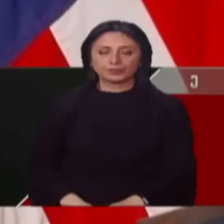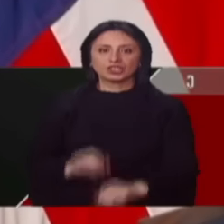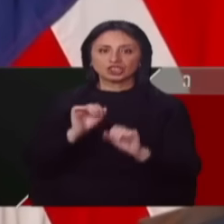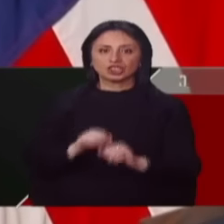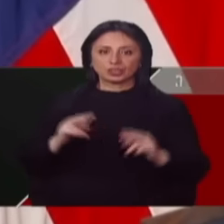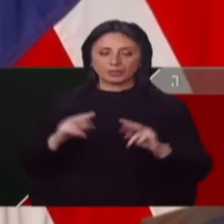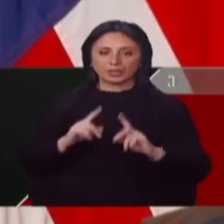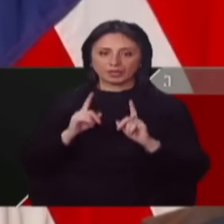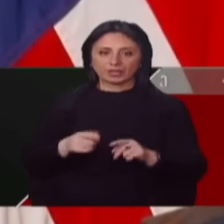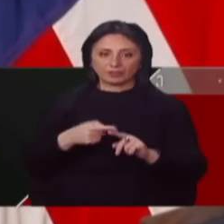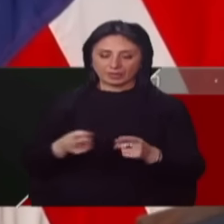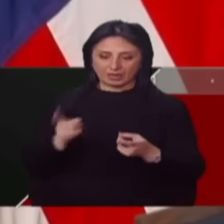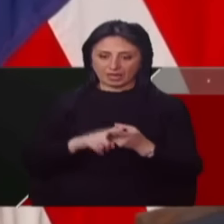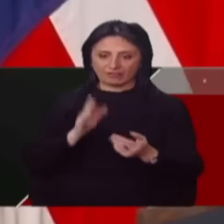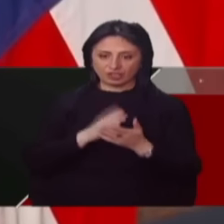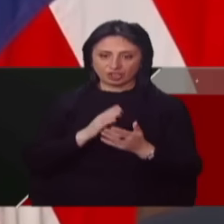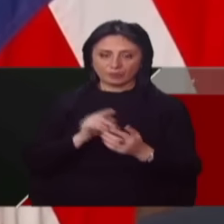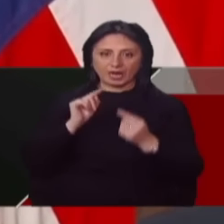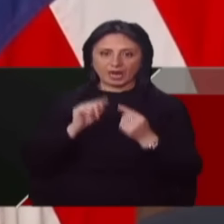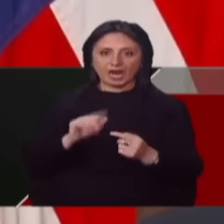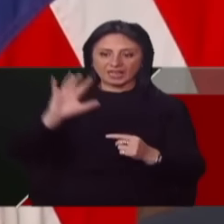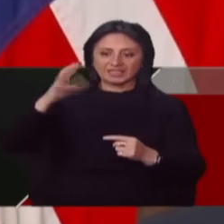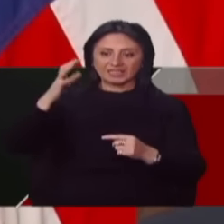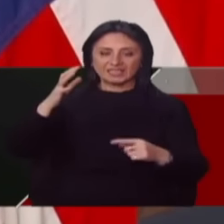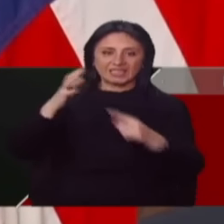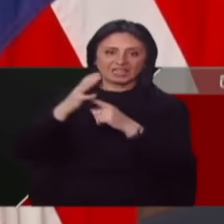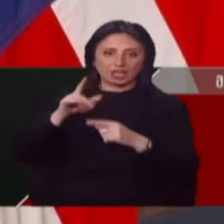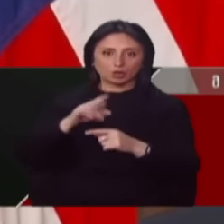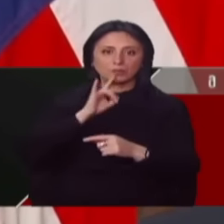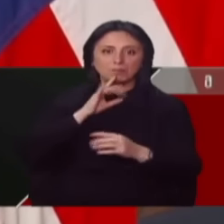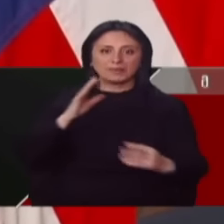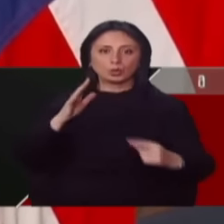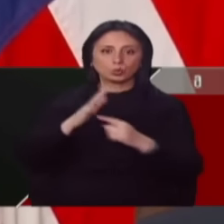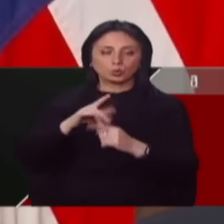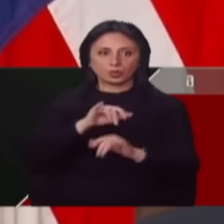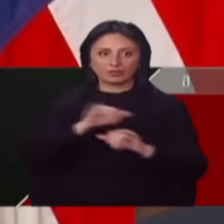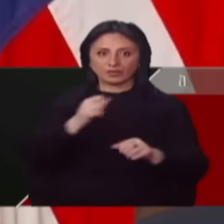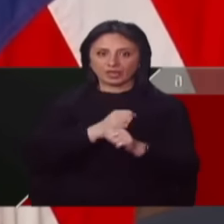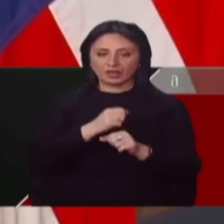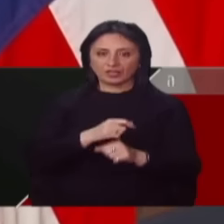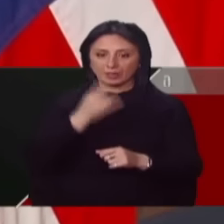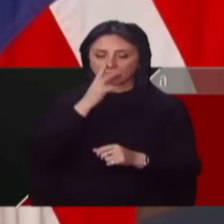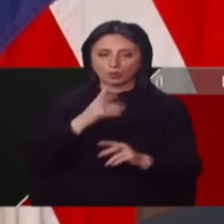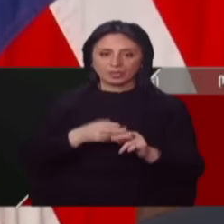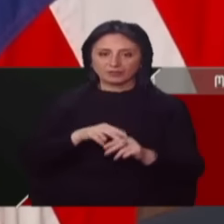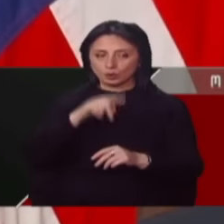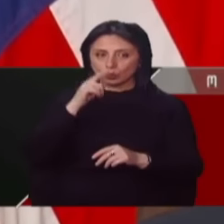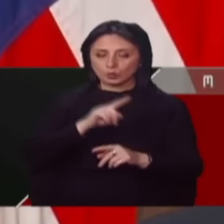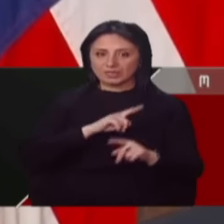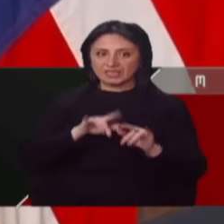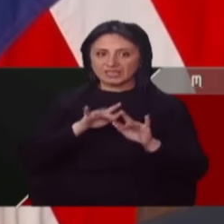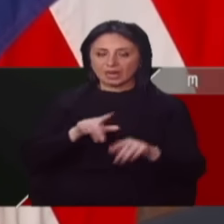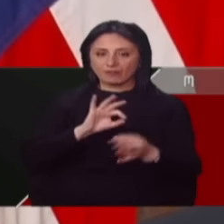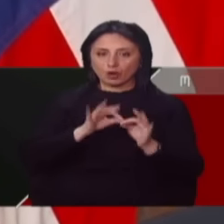შემიძლია დავადასტურო, რომ ეს დაკავშირებულია ანტისატელიტურ შესაძლებლობებთან, რომელსაც რუსეთი ავითარებს. მიუხედავად იმისა, რომ რუსეთის სწრაფვა